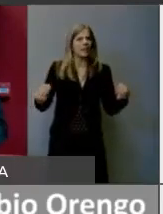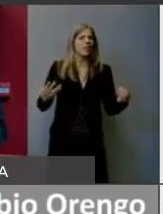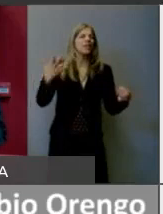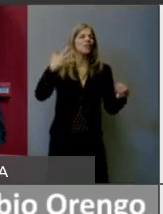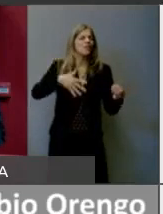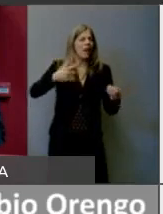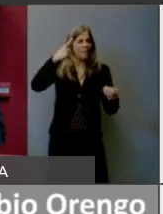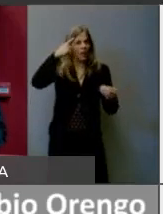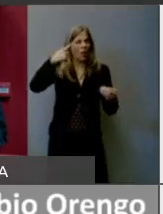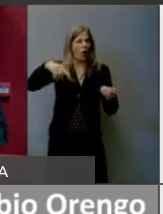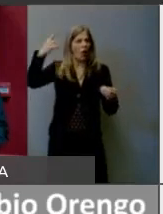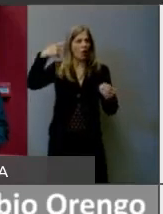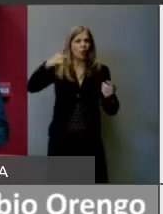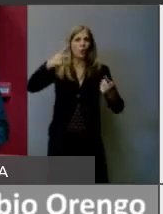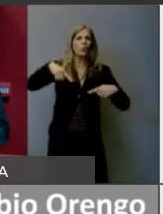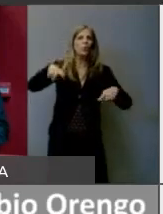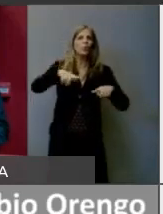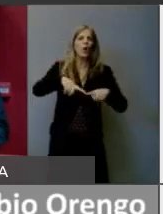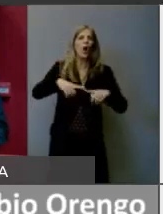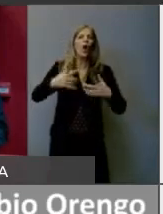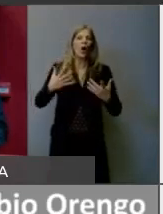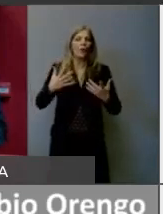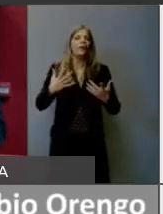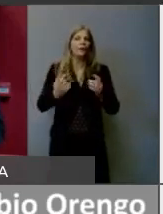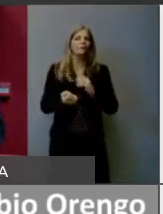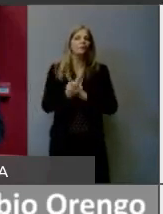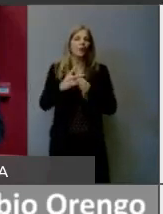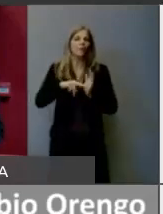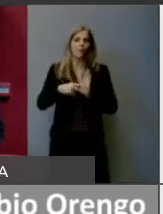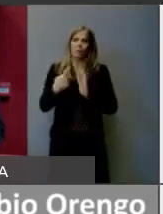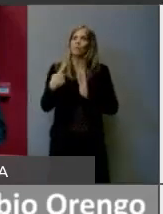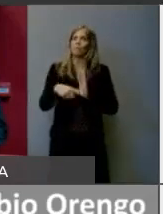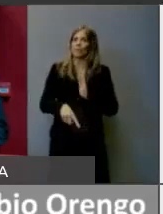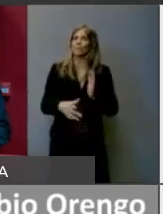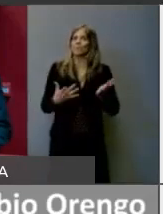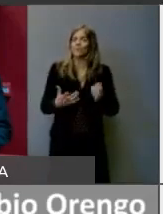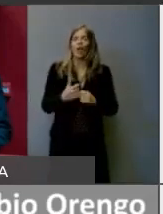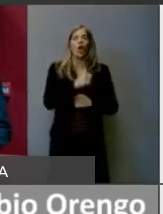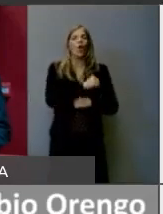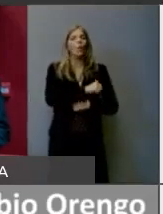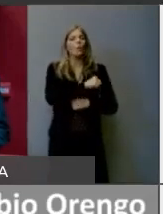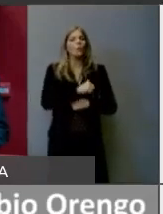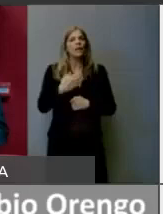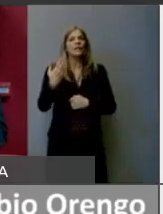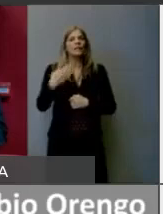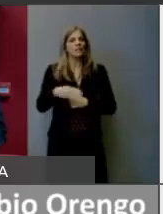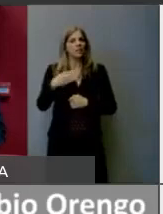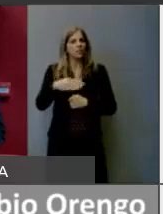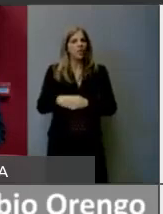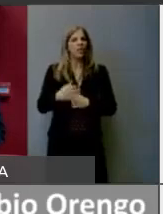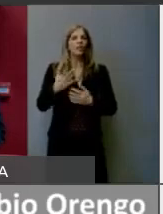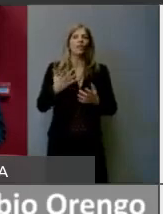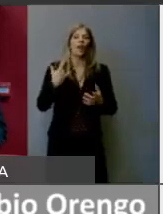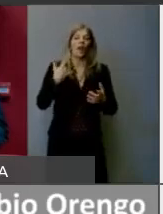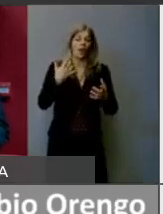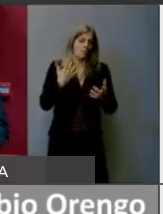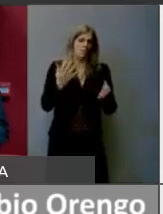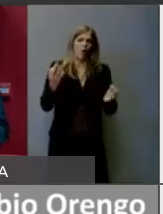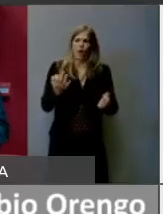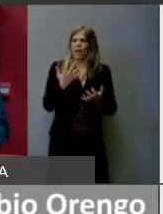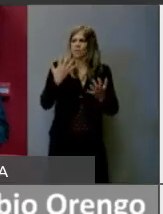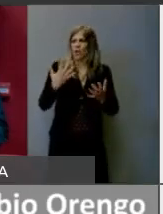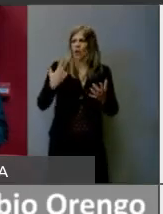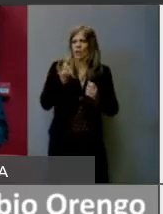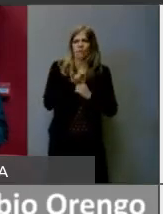di quella riunione che avevamo fatto. Il Comune di Genova in ogni occasione, in sede prefettizia ma anche in altre